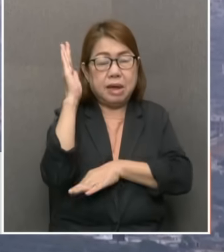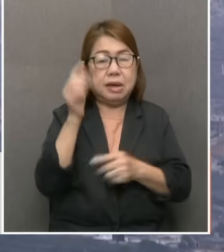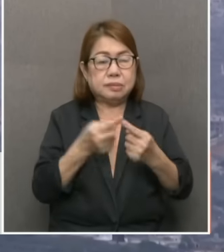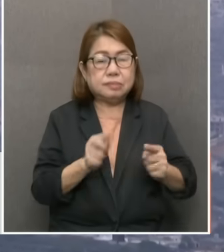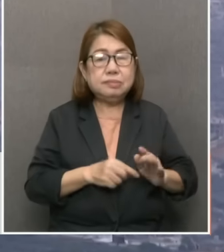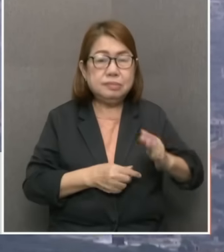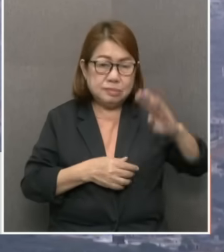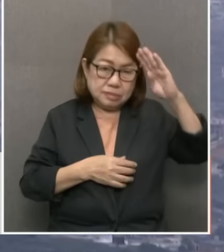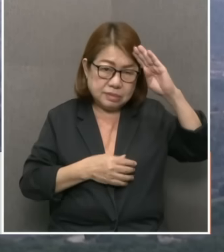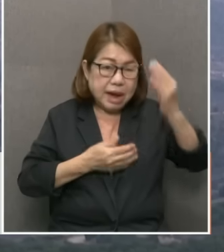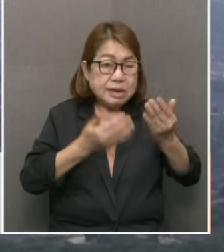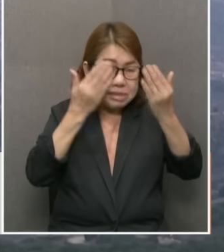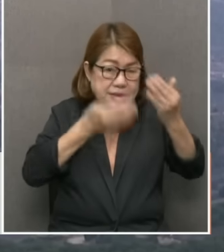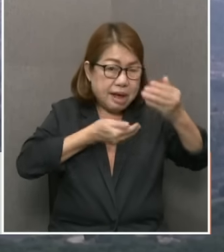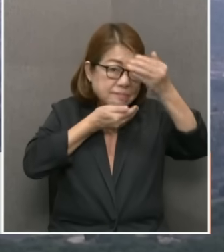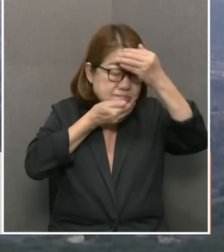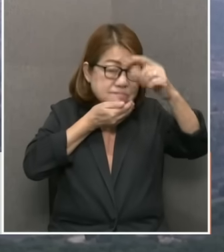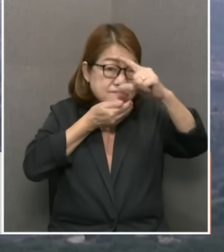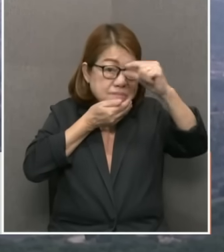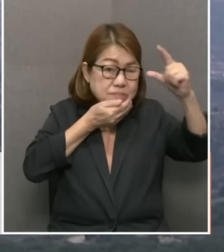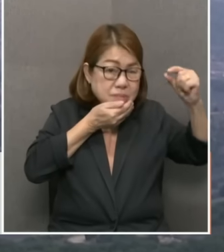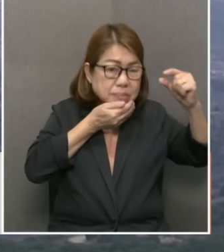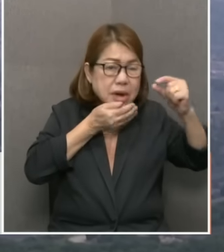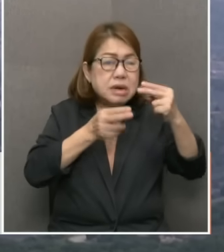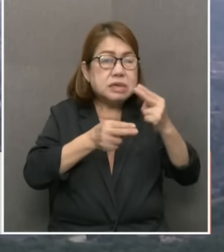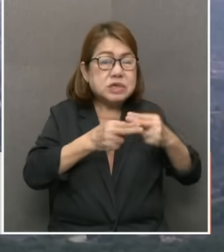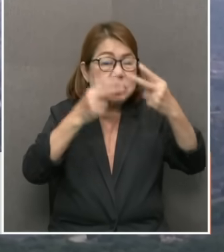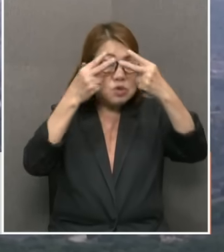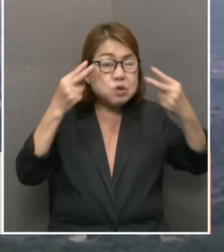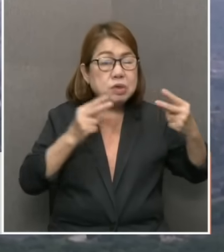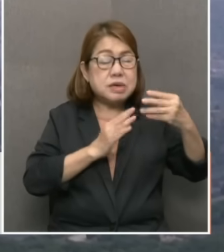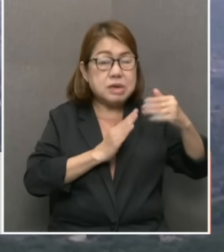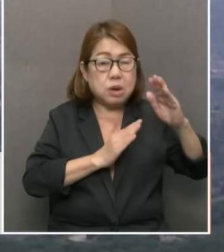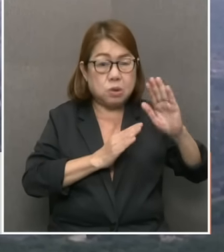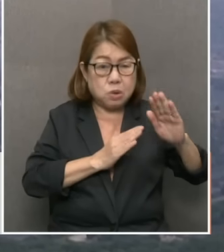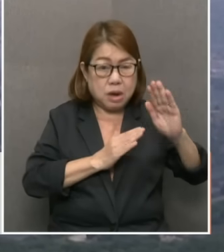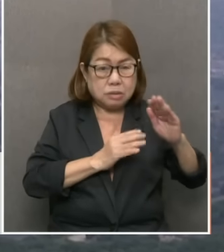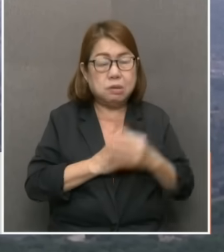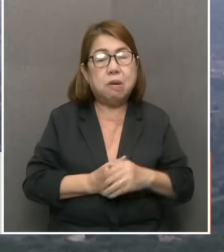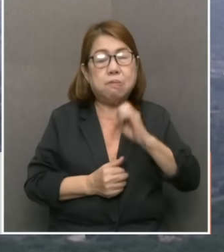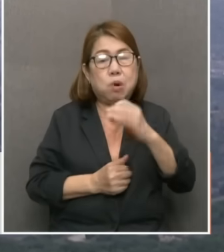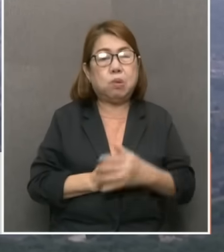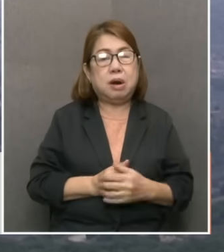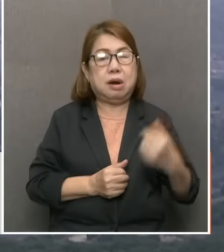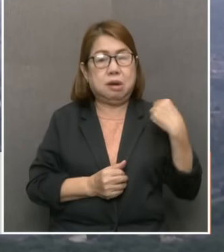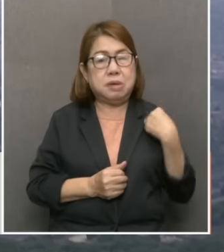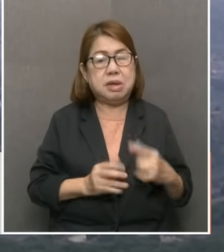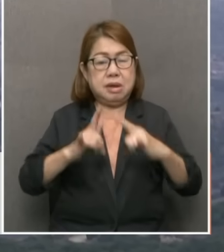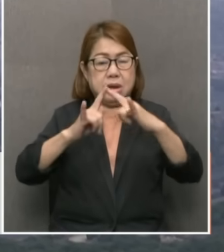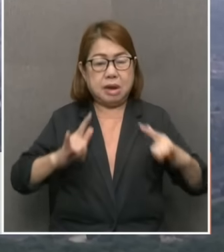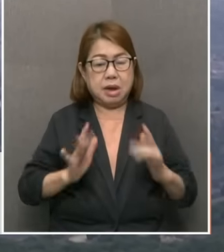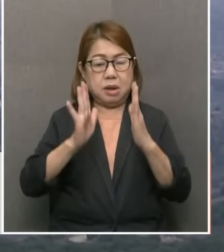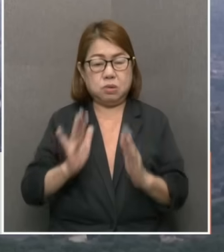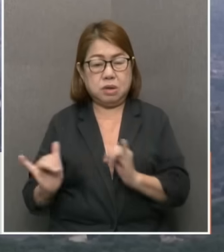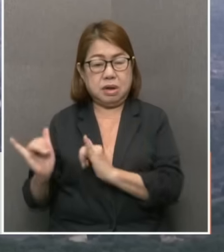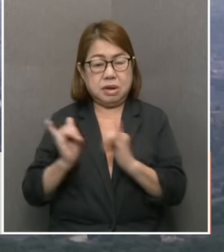าสก็ตอบโต้ด้วยสงครามกองโจรในกาซาเหนือรวมถึงกาซาซิตี้ค่ายพักผู้ลี้ภัยปาเลสไตน์2แห่